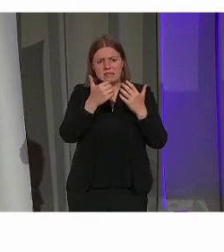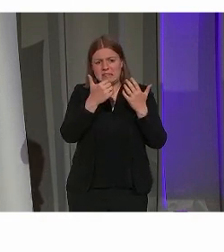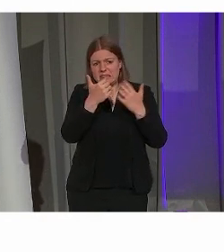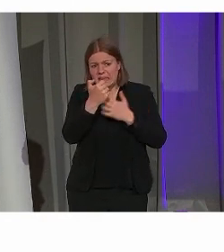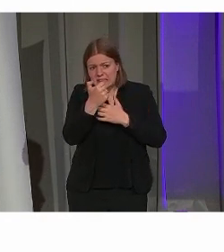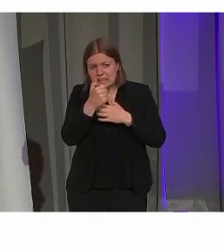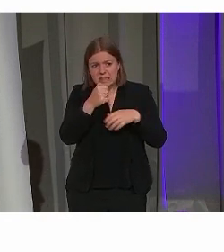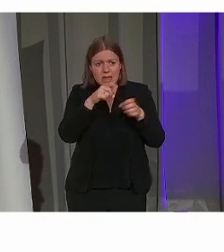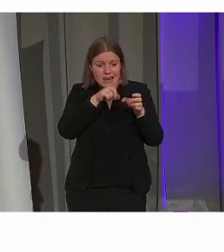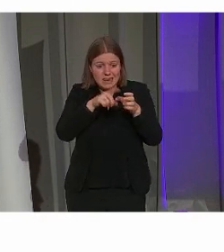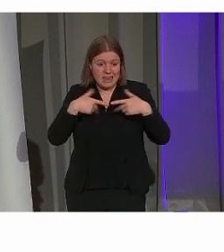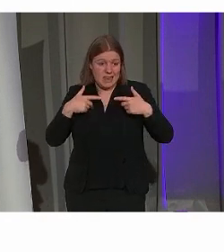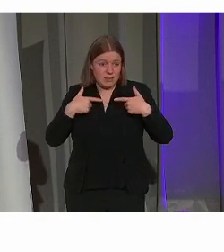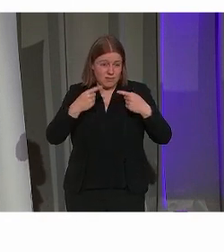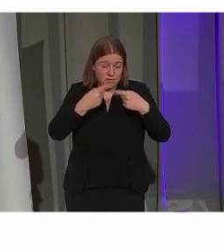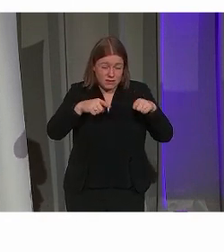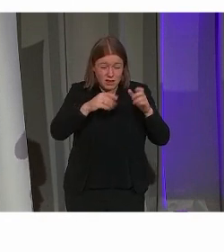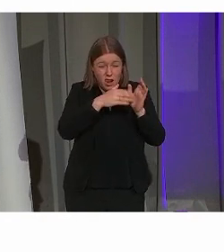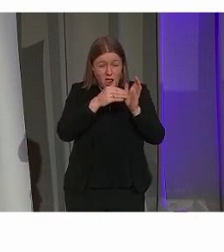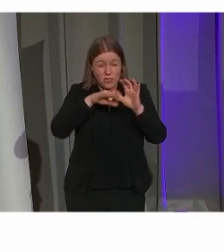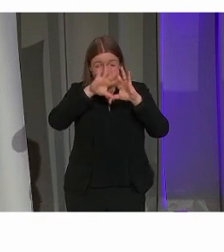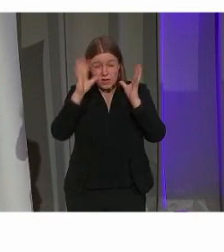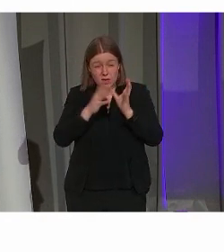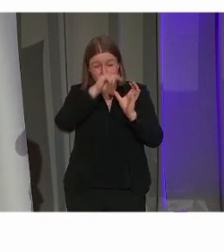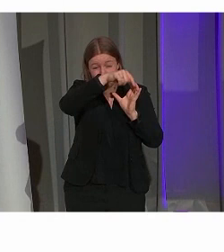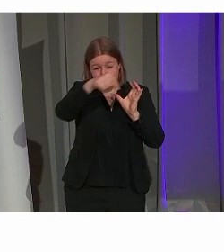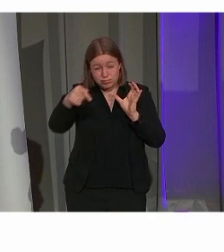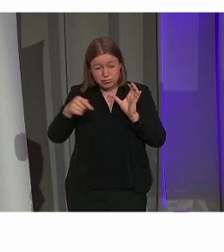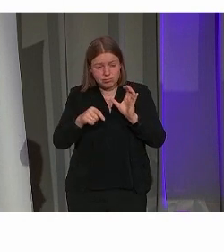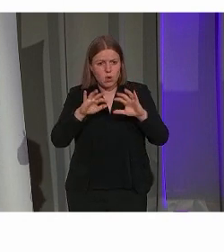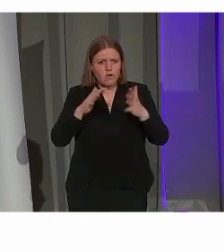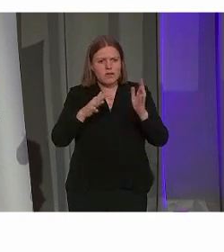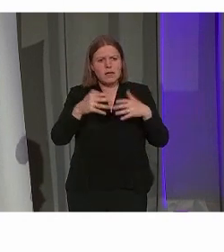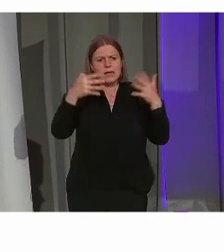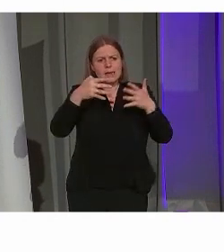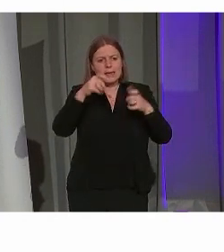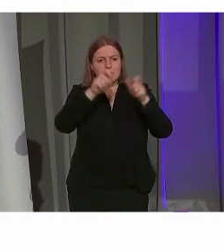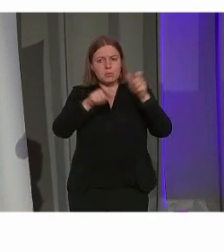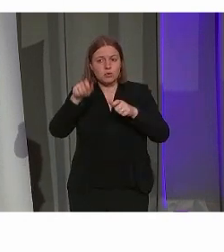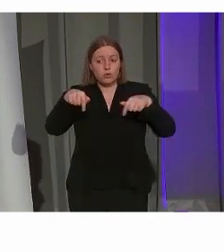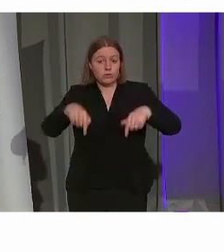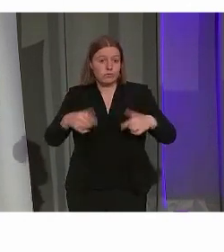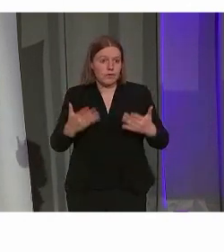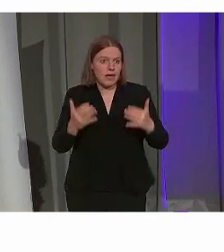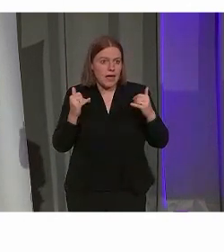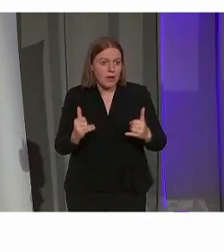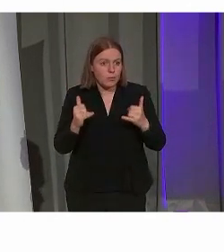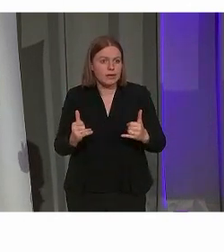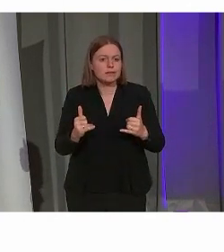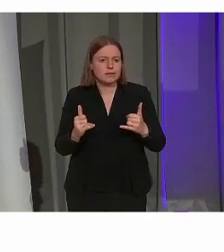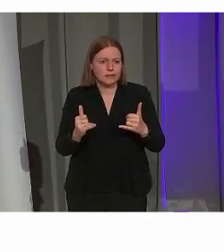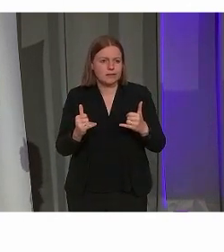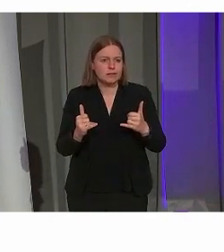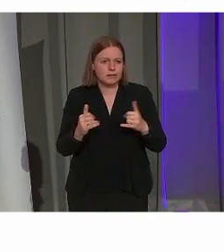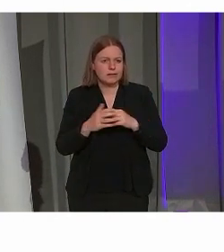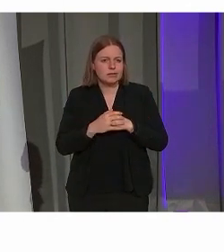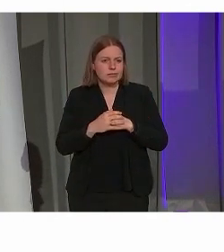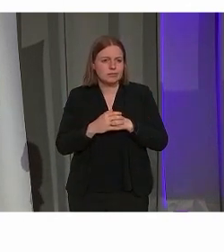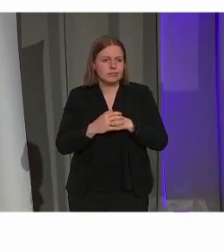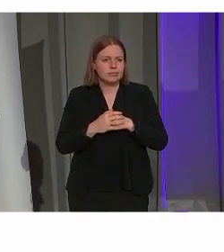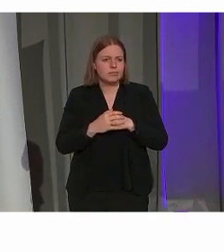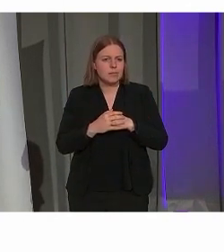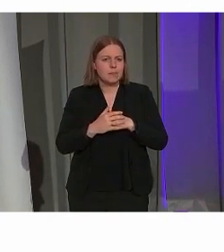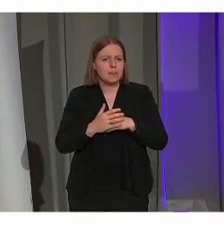heeft zowat 60 leden van 40 landen wereldwijd. 9 van ons hadden